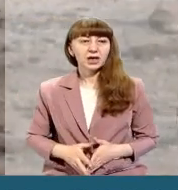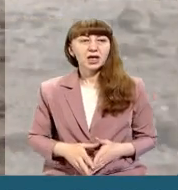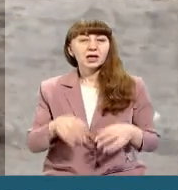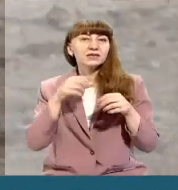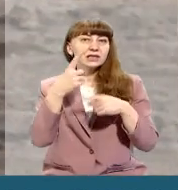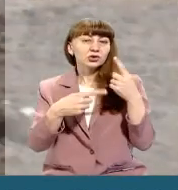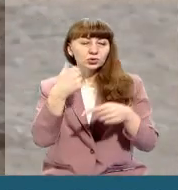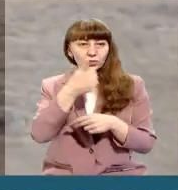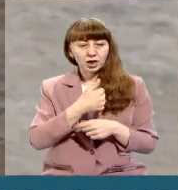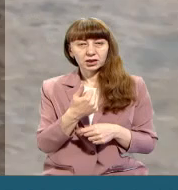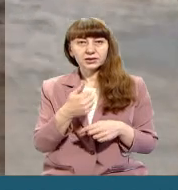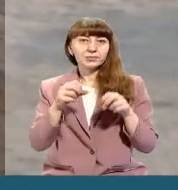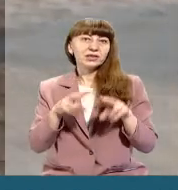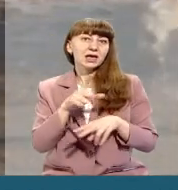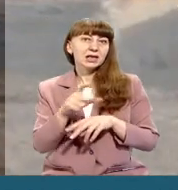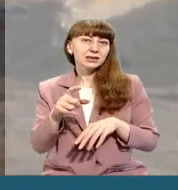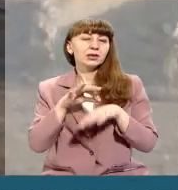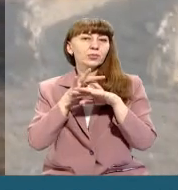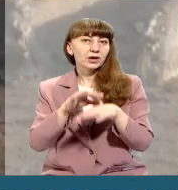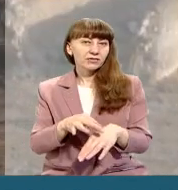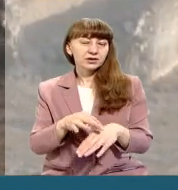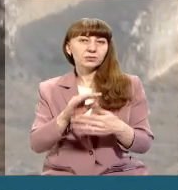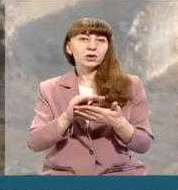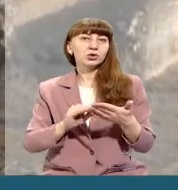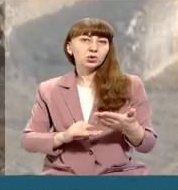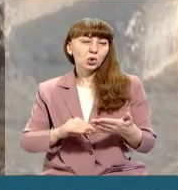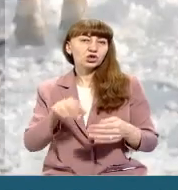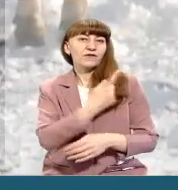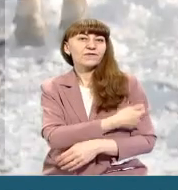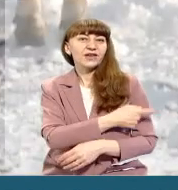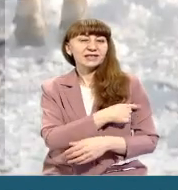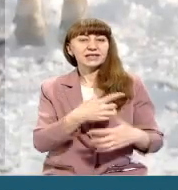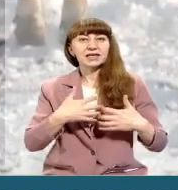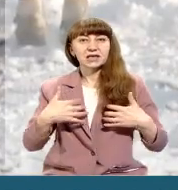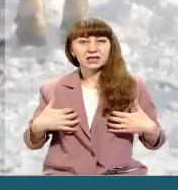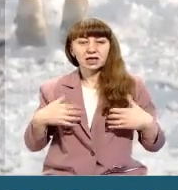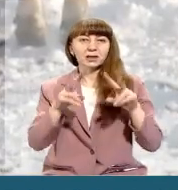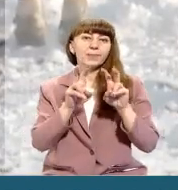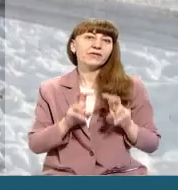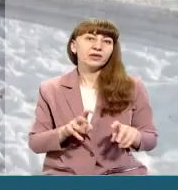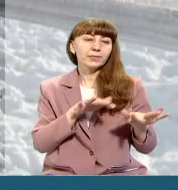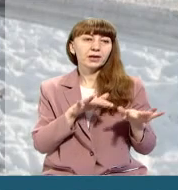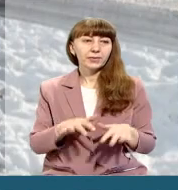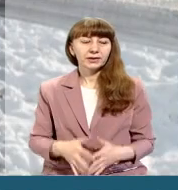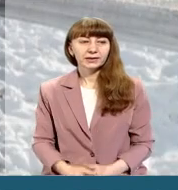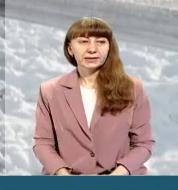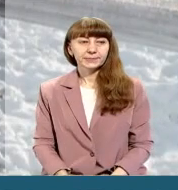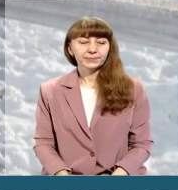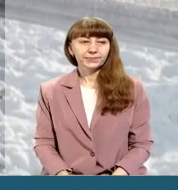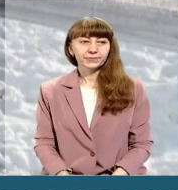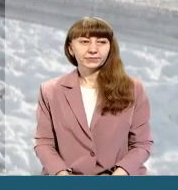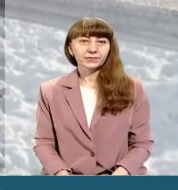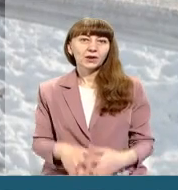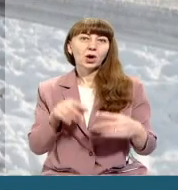продолжат ветеринарно профилактические мероприятия главная цель формирование стойкого иммунитета против особо опасных